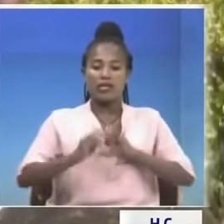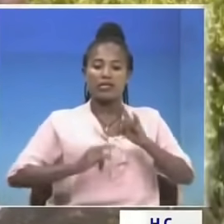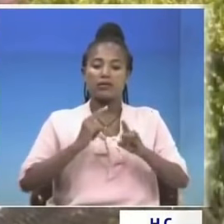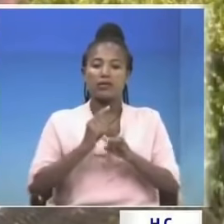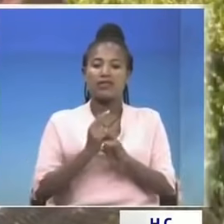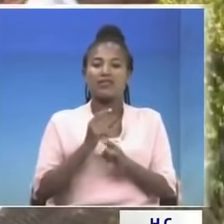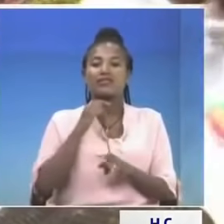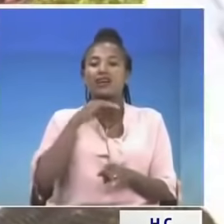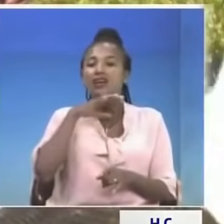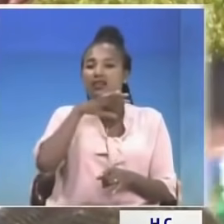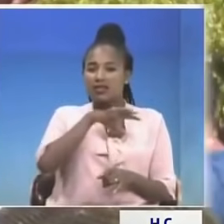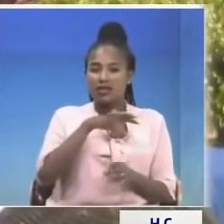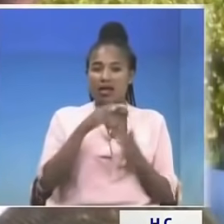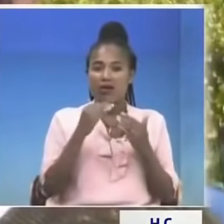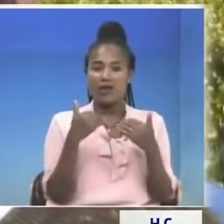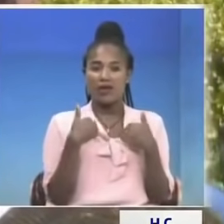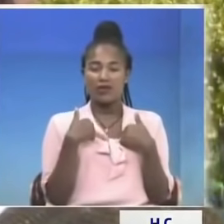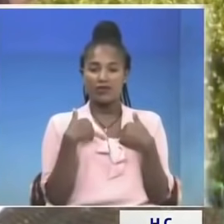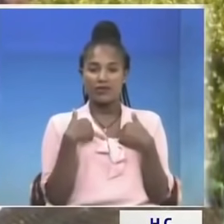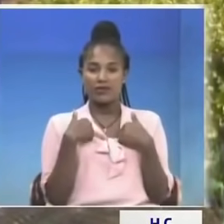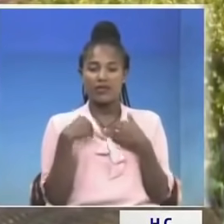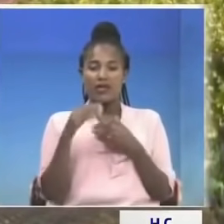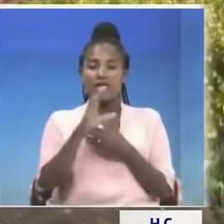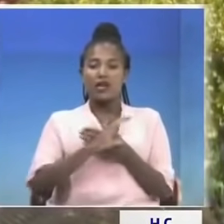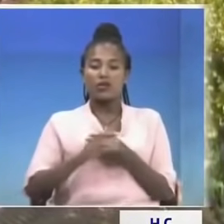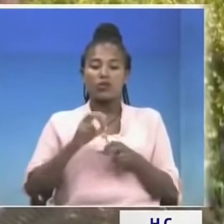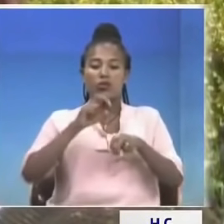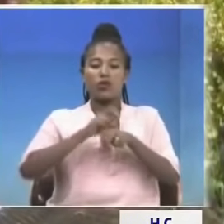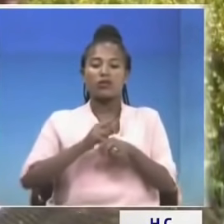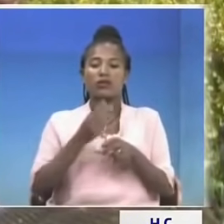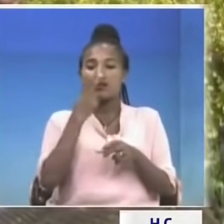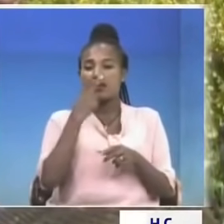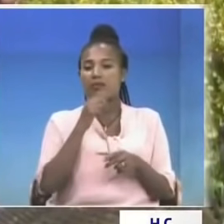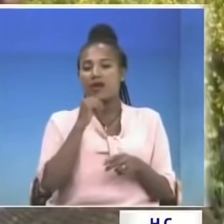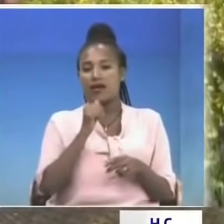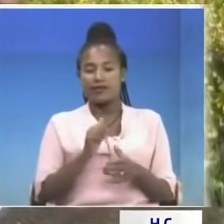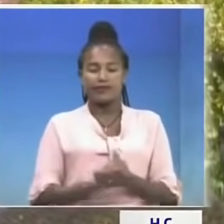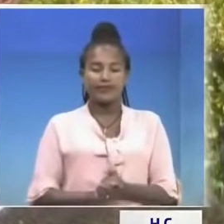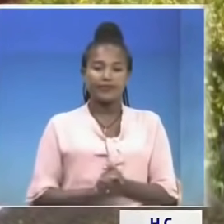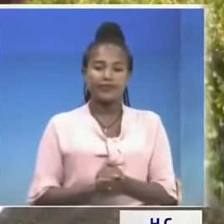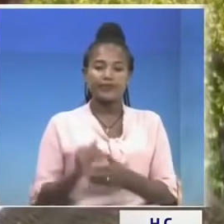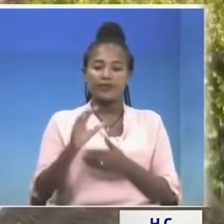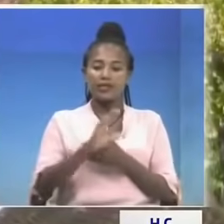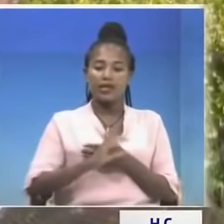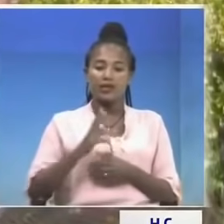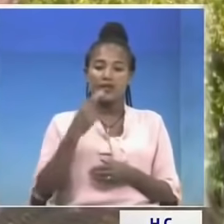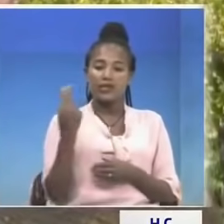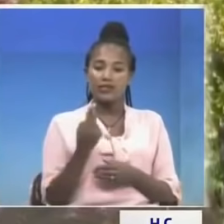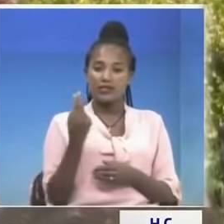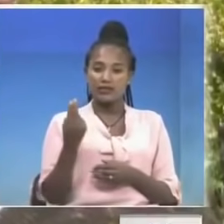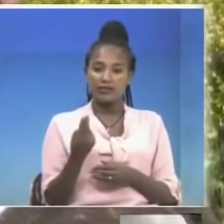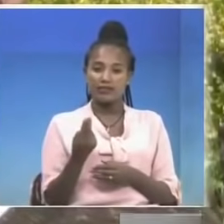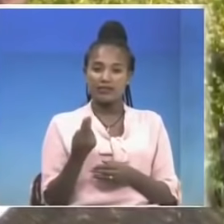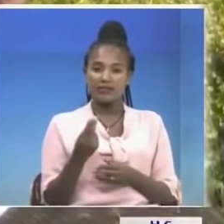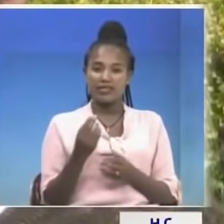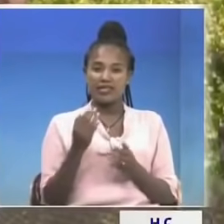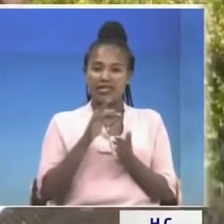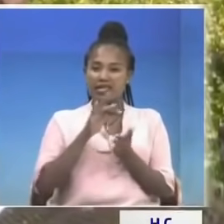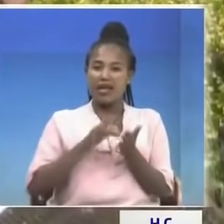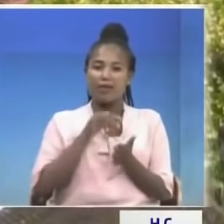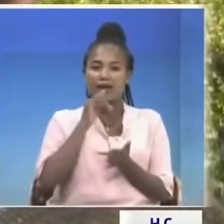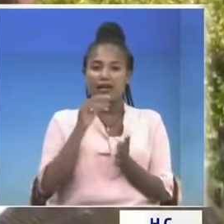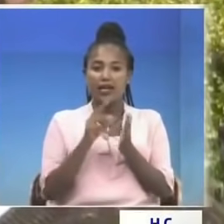የሻገተ አሁን ያለውን የሀገሪቱን ወቅት ያልዋጀ የሀገሪቱን ጥቅም ያልዋጀ ህገ መንግስት አለ።